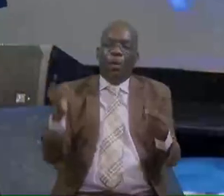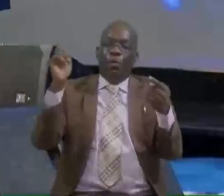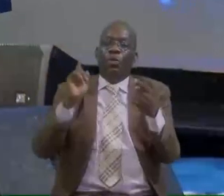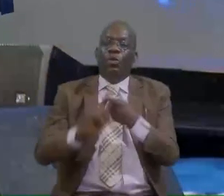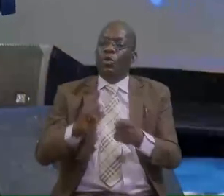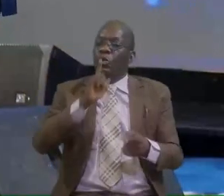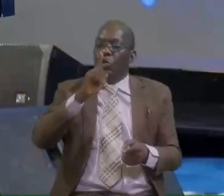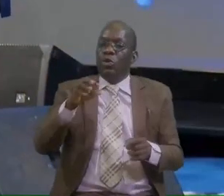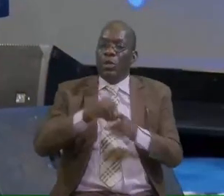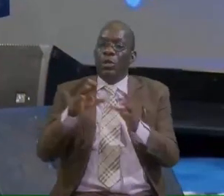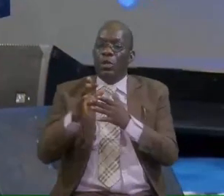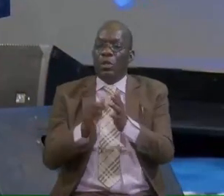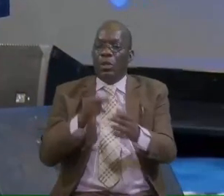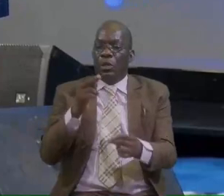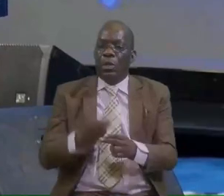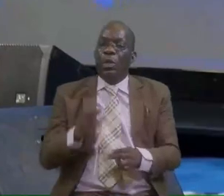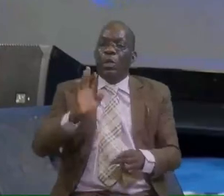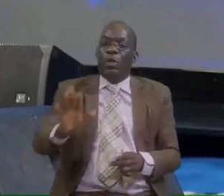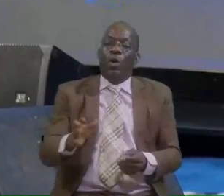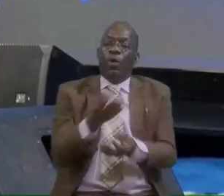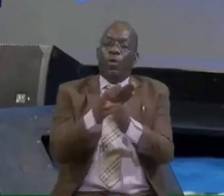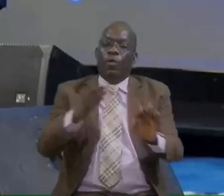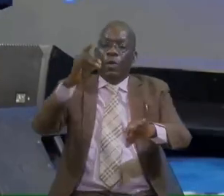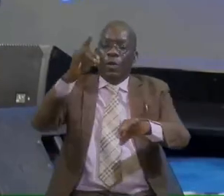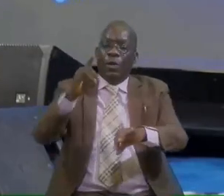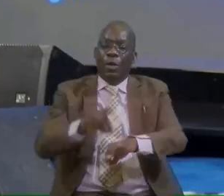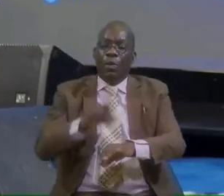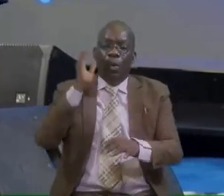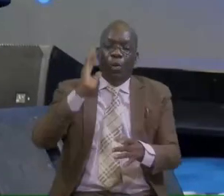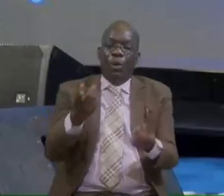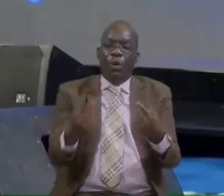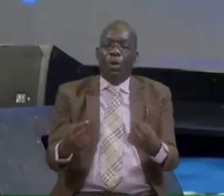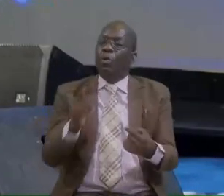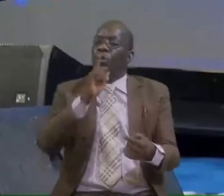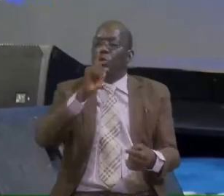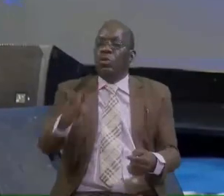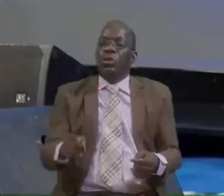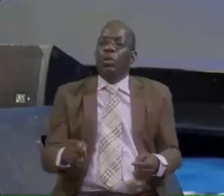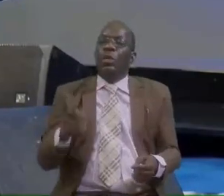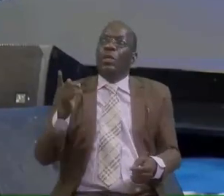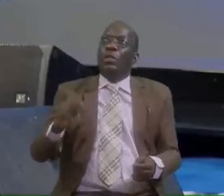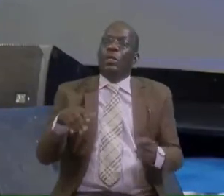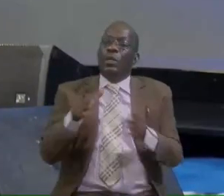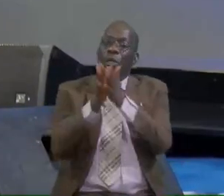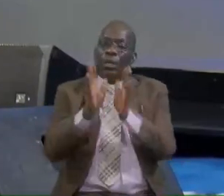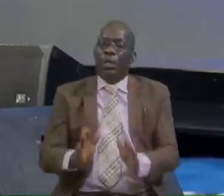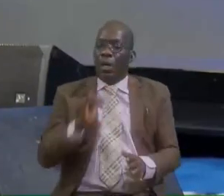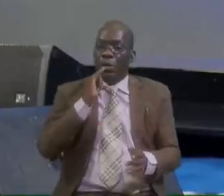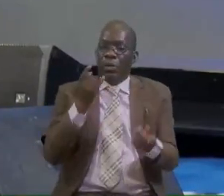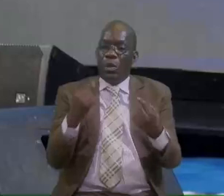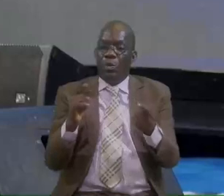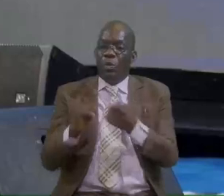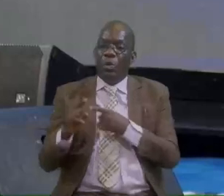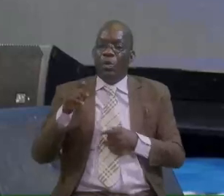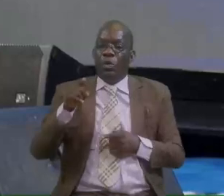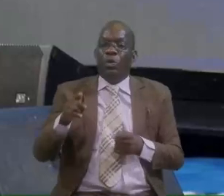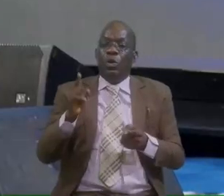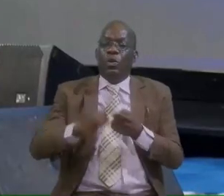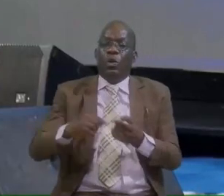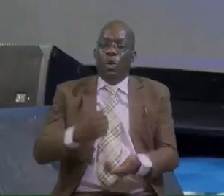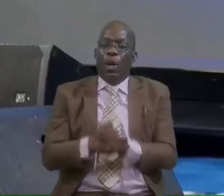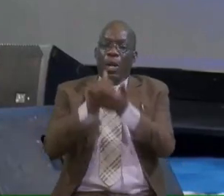cela deviendra une réalité maintenant. L'intercesseur vient à toi ce soir pour